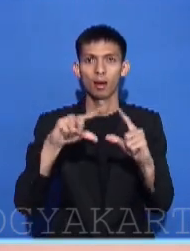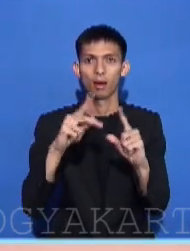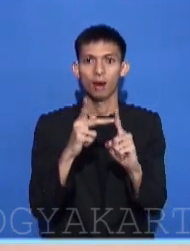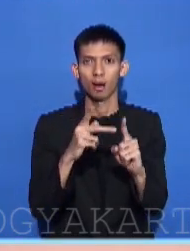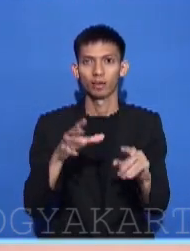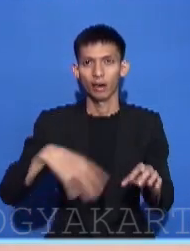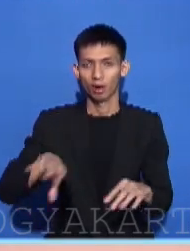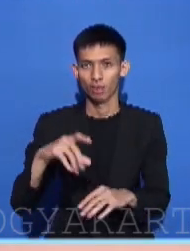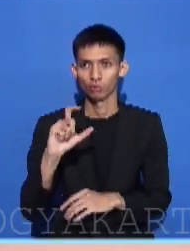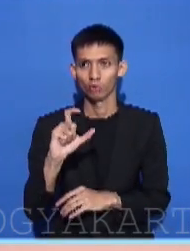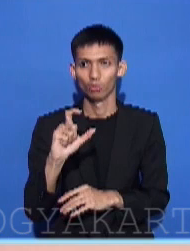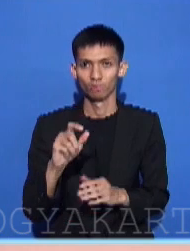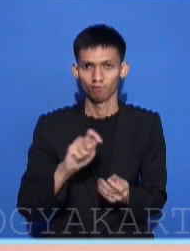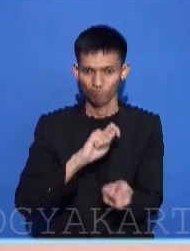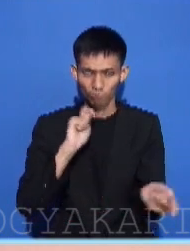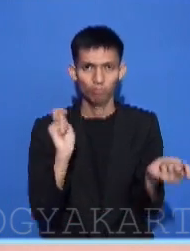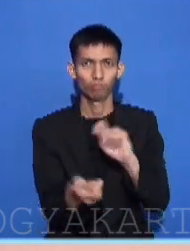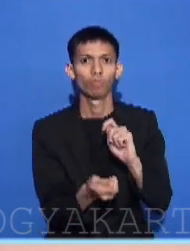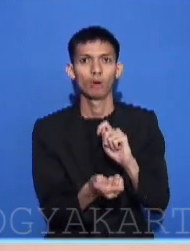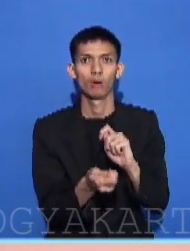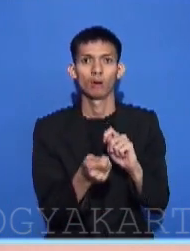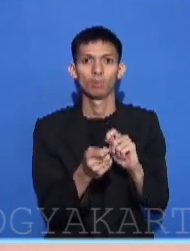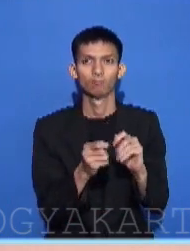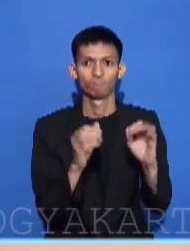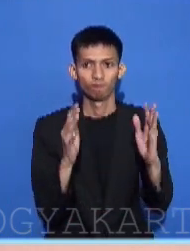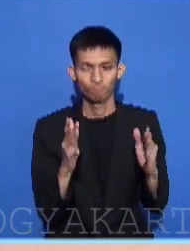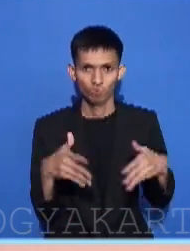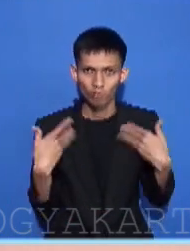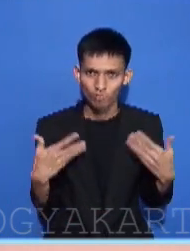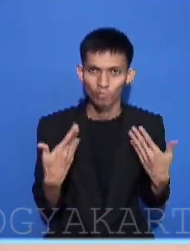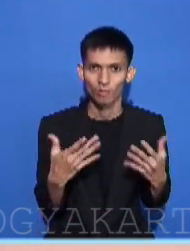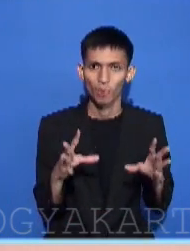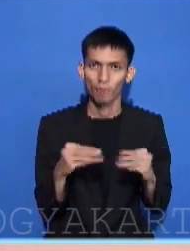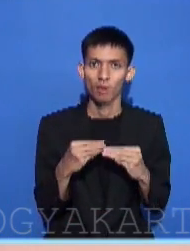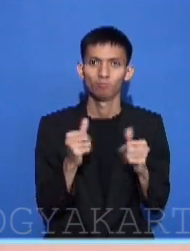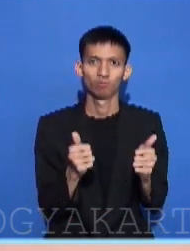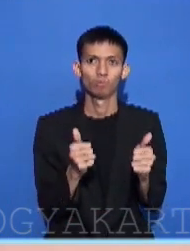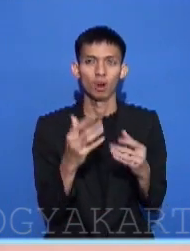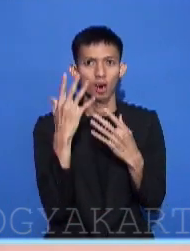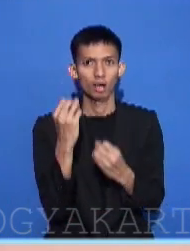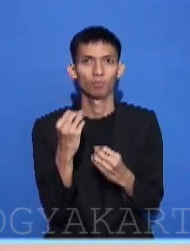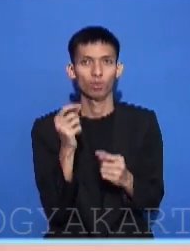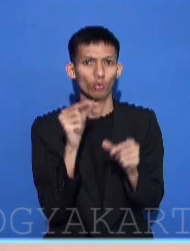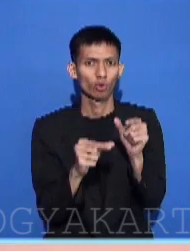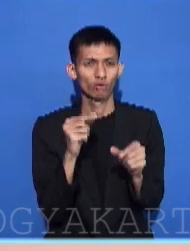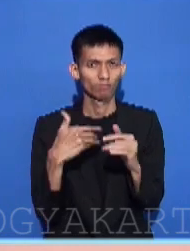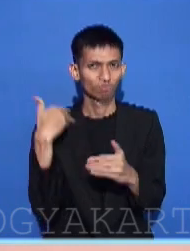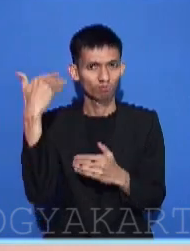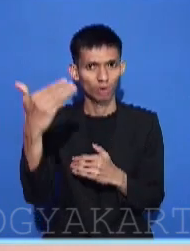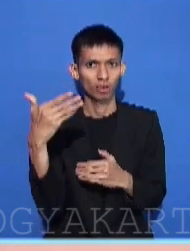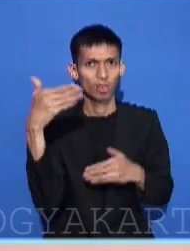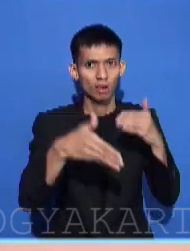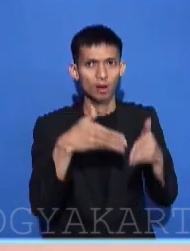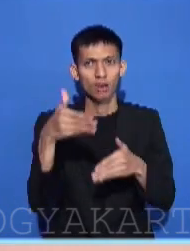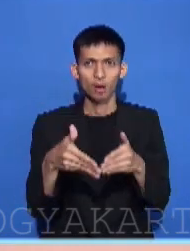mulai diperbaiki perbaikan disambut positif masyarakat dan diharapkan mampu meningkatkan jumlah kunjungan wisatawan di Kabupaten Kulon